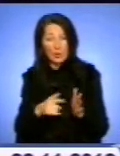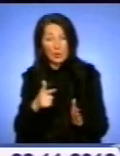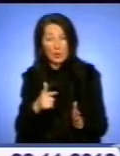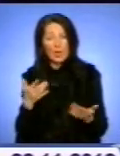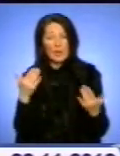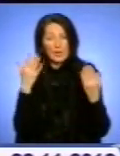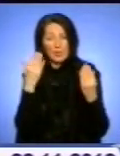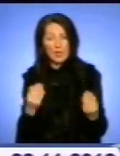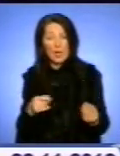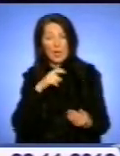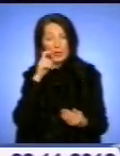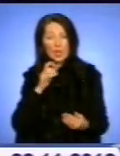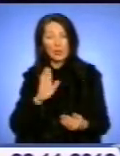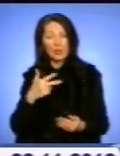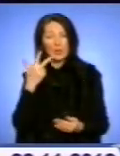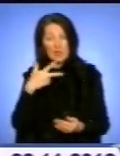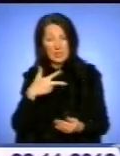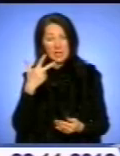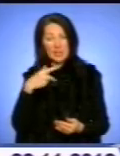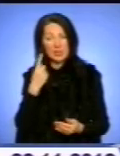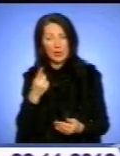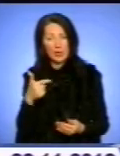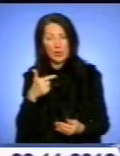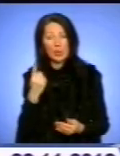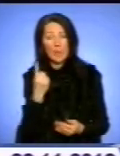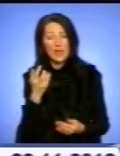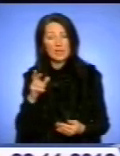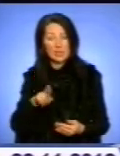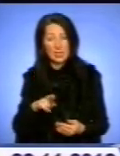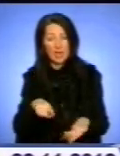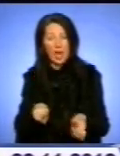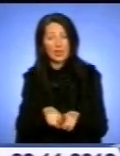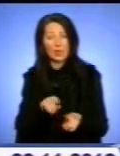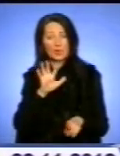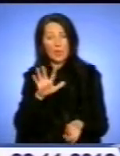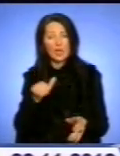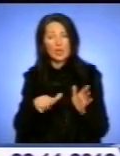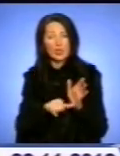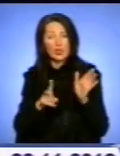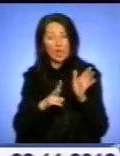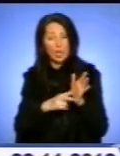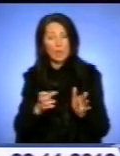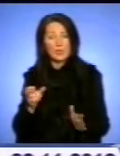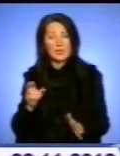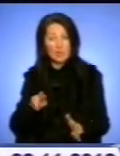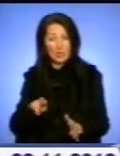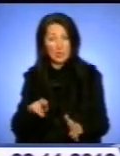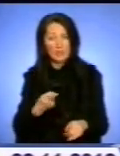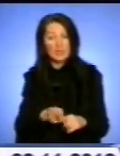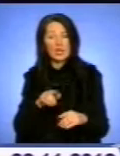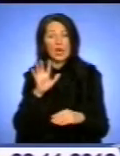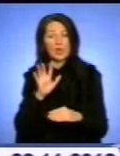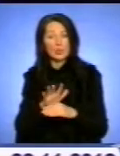Вихідними днями в Україні будуть 30, 31 грудня та 1 січня, а також 5, 6 і 7 січня. Це розпорядження